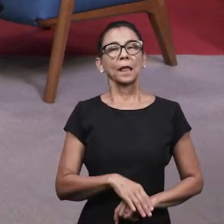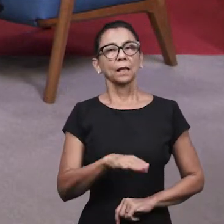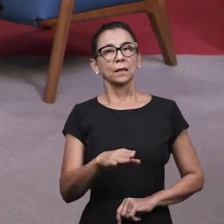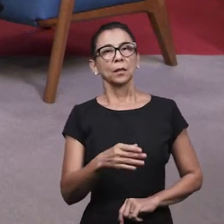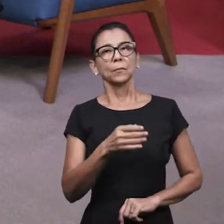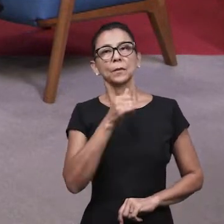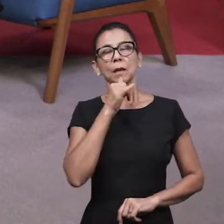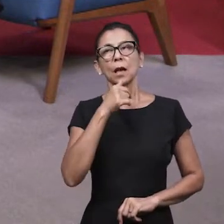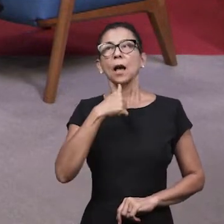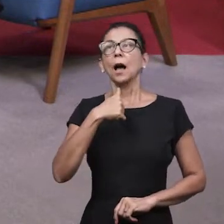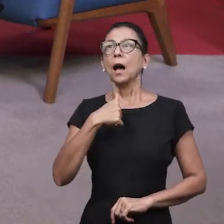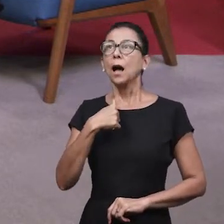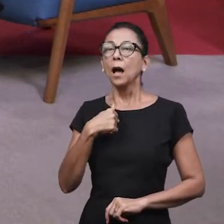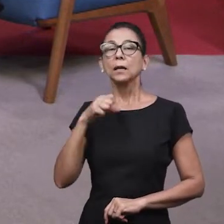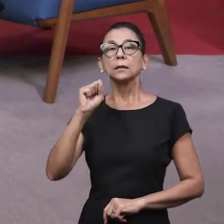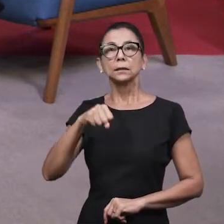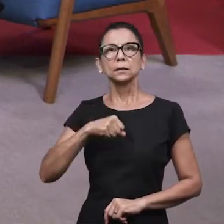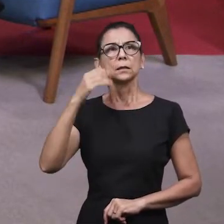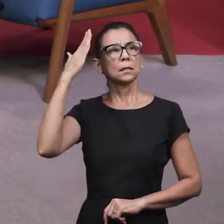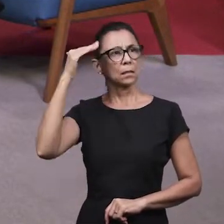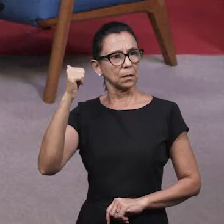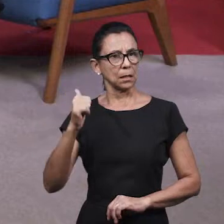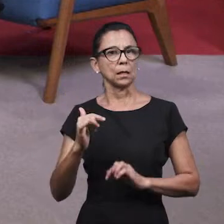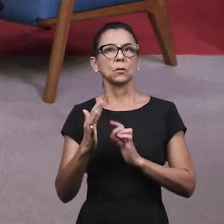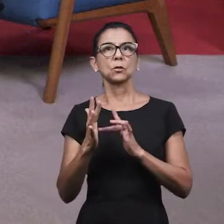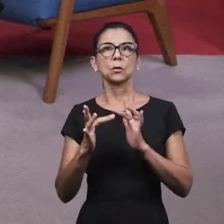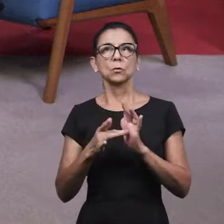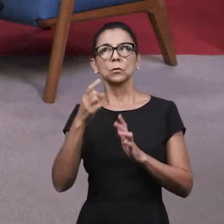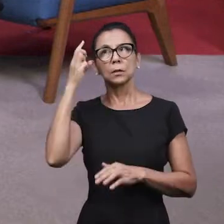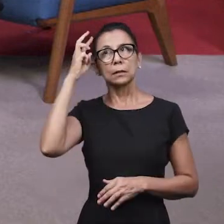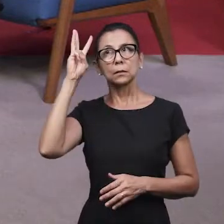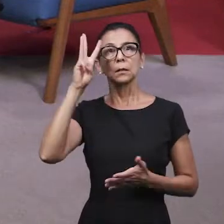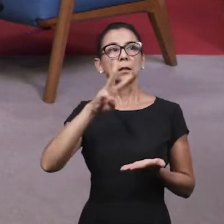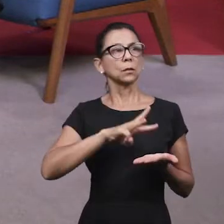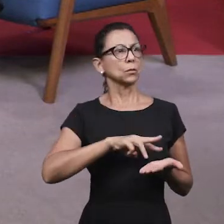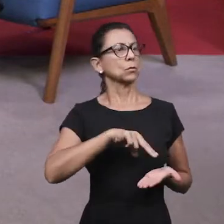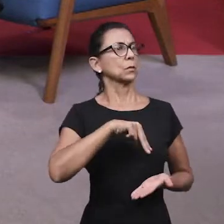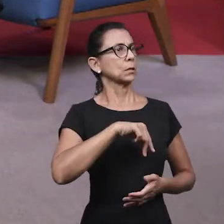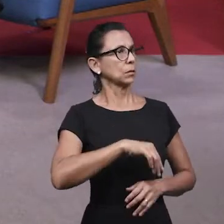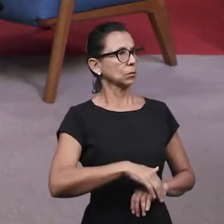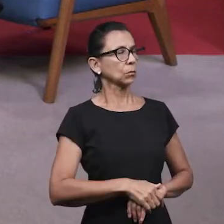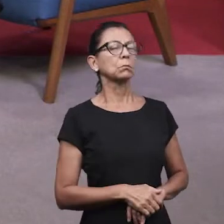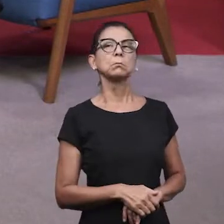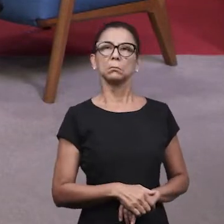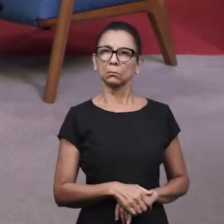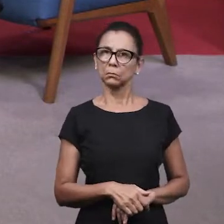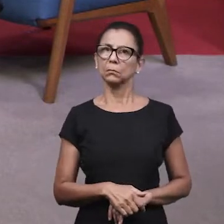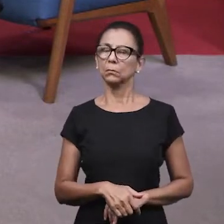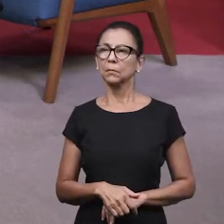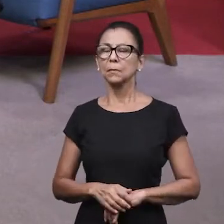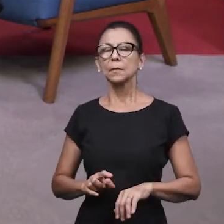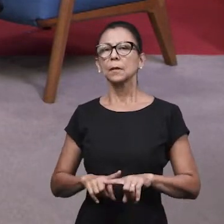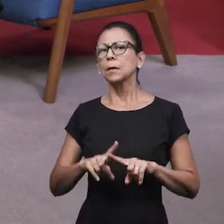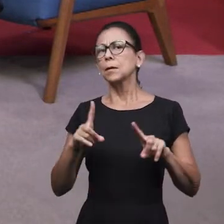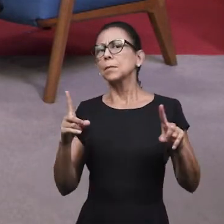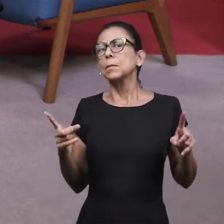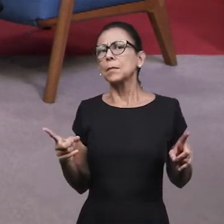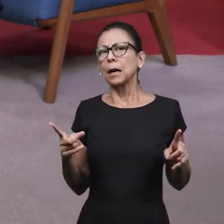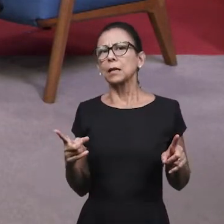Jésus est ressuscité au troisième jour. Ça, c'est une chose. Une autre chose, c'est l'homme qui connaît Jésus